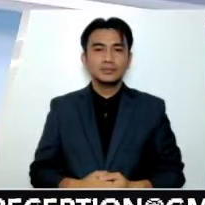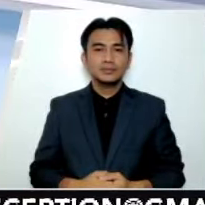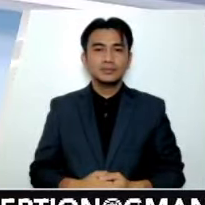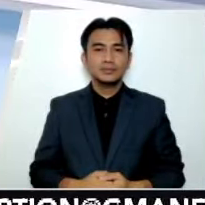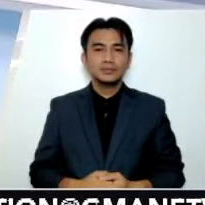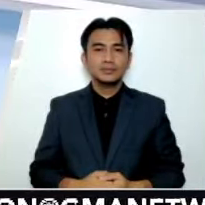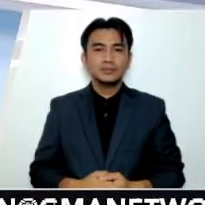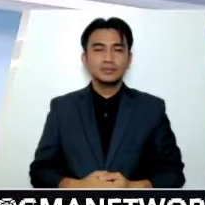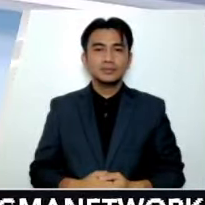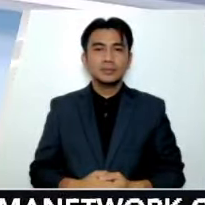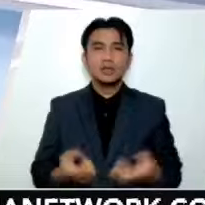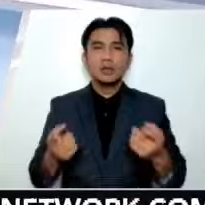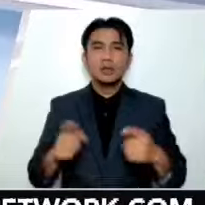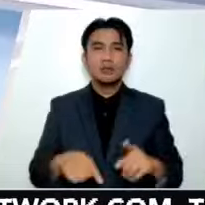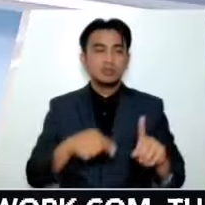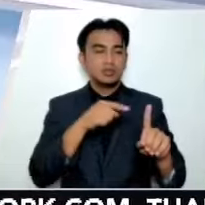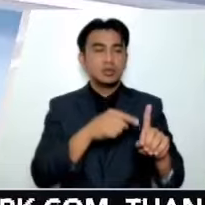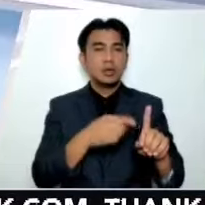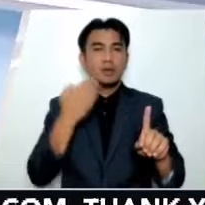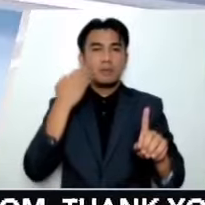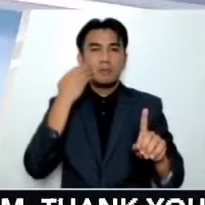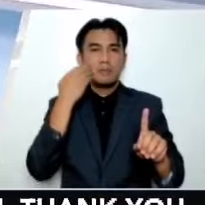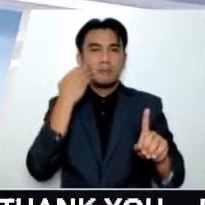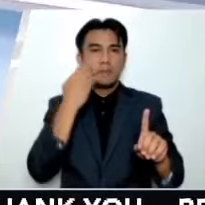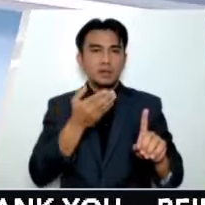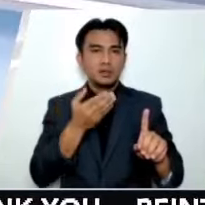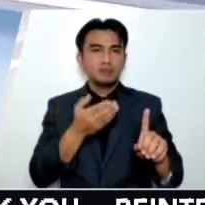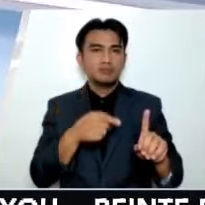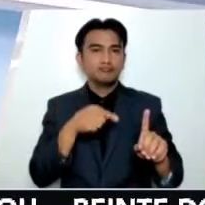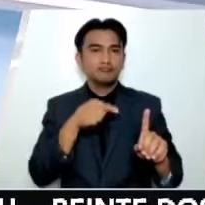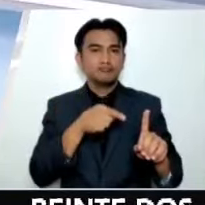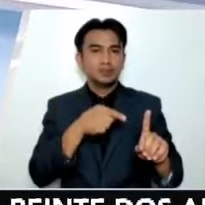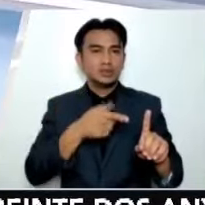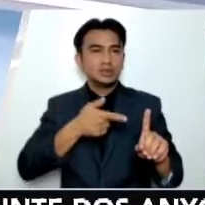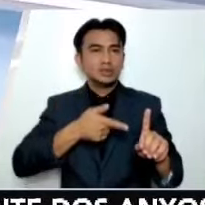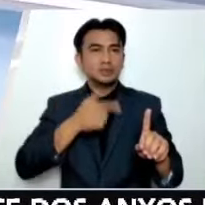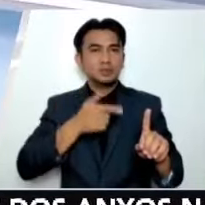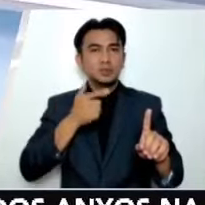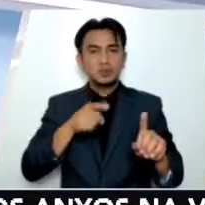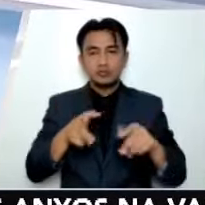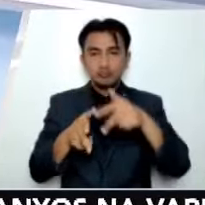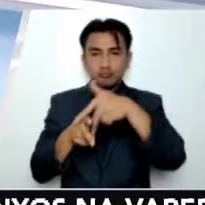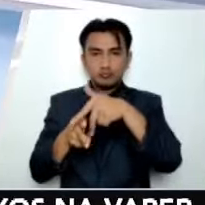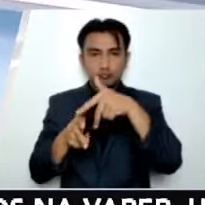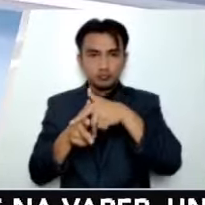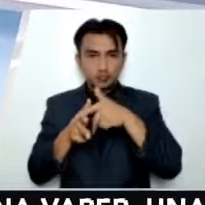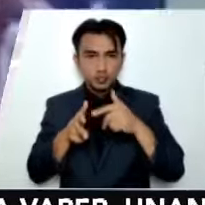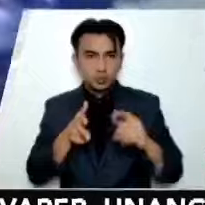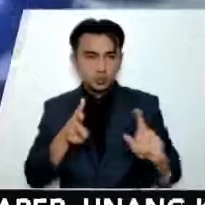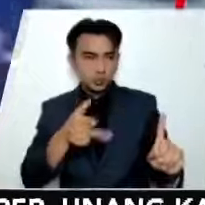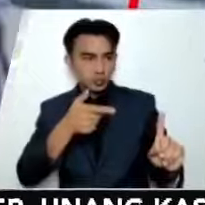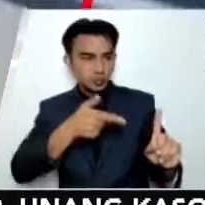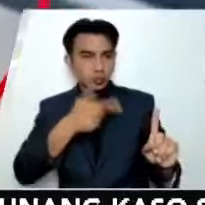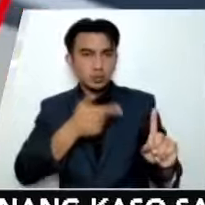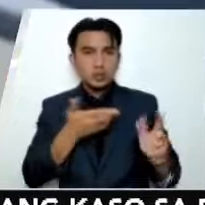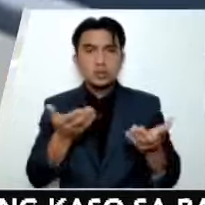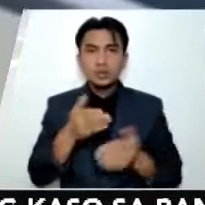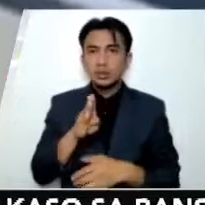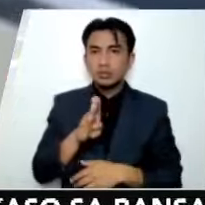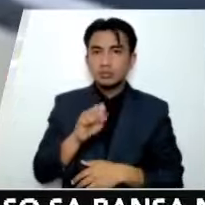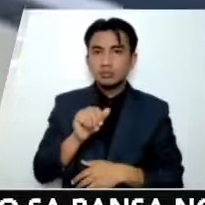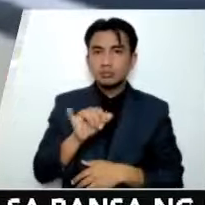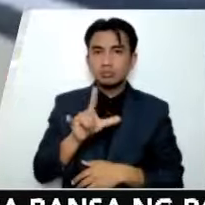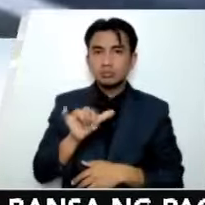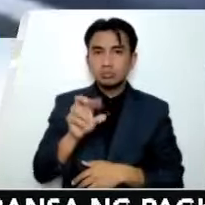Patay sa pamamaril ng mga salaring nakamotorsiklo ang isang graduating student sa Tipo-Tipo, Basilan. Sa kuha ng CCTV, makikita